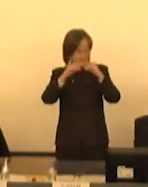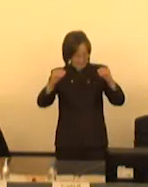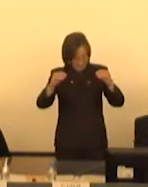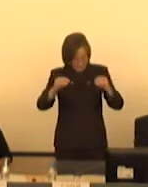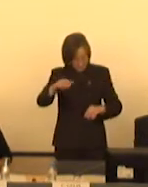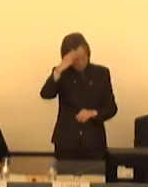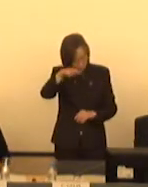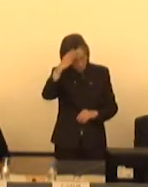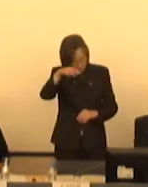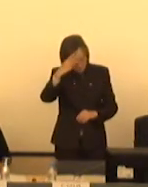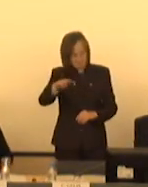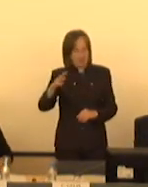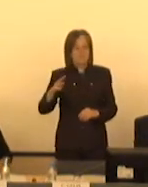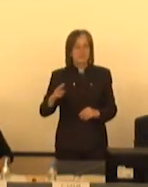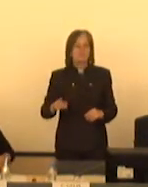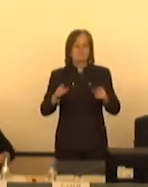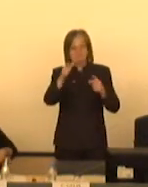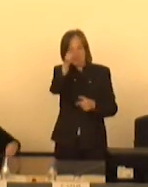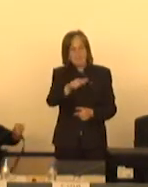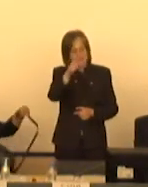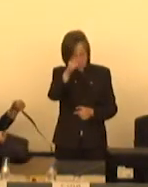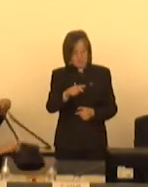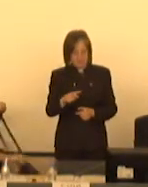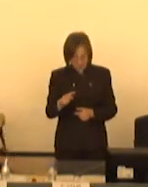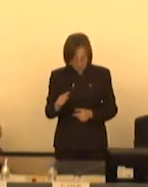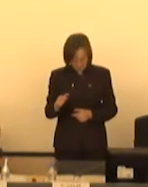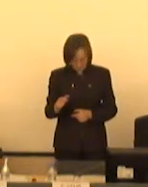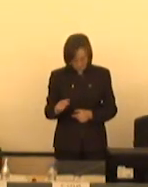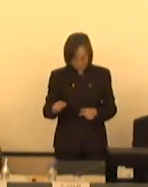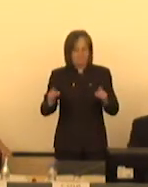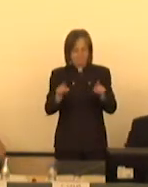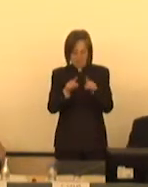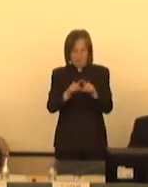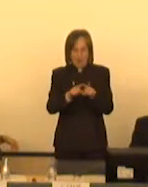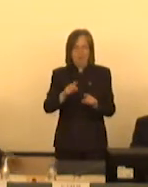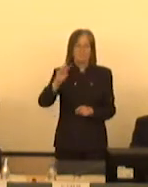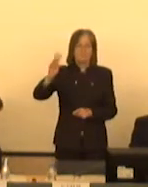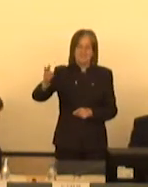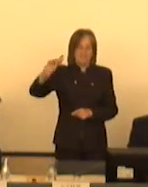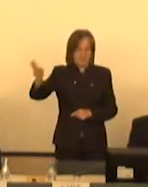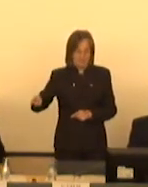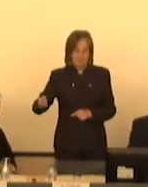Avui és un dia... Avui he vingut a la universitat com a vicerrectora